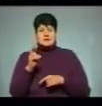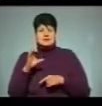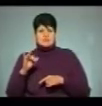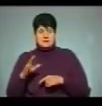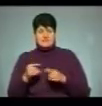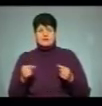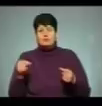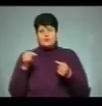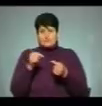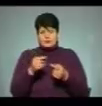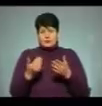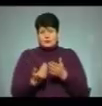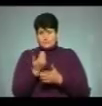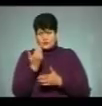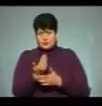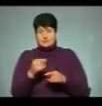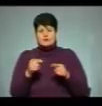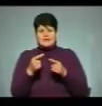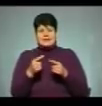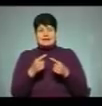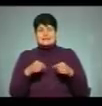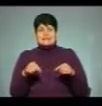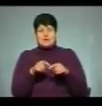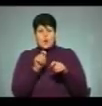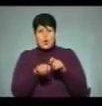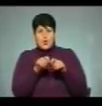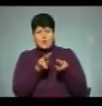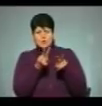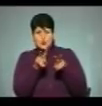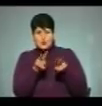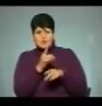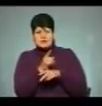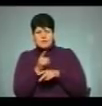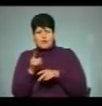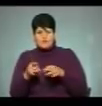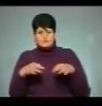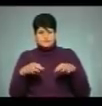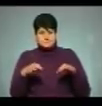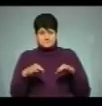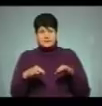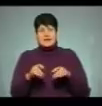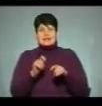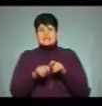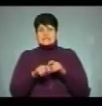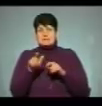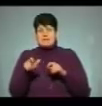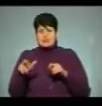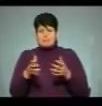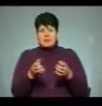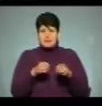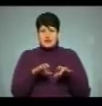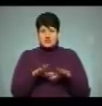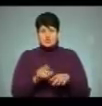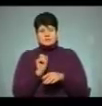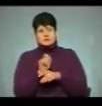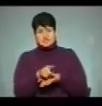до нововведень у Тернополі створили сектор контролю за паркуванням транспортних засобів. Інспектори з паркування приймають рішення про призначення